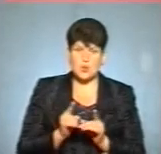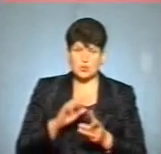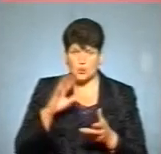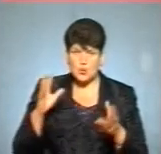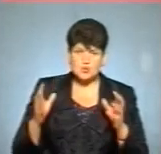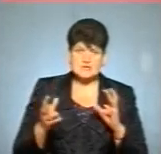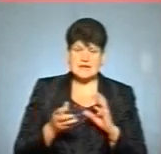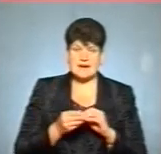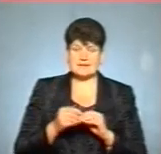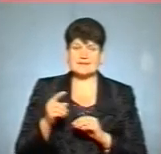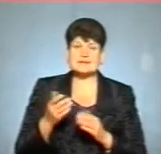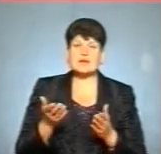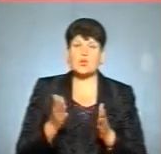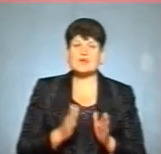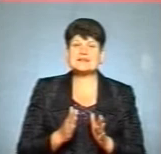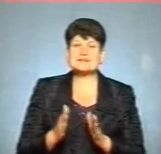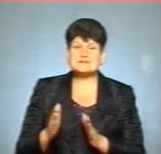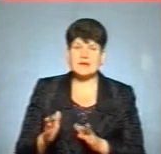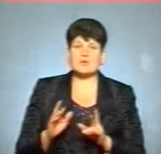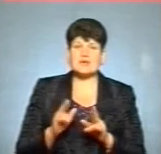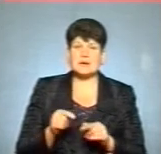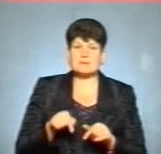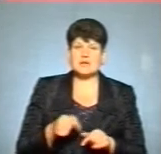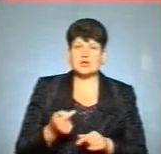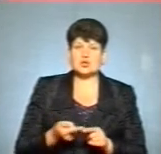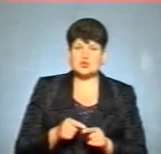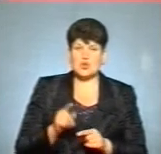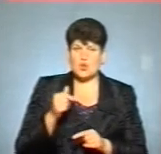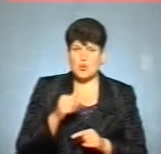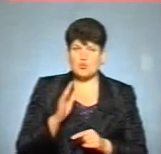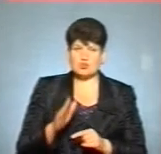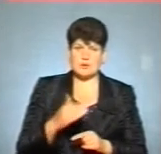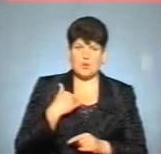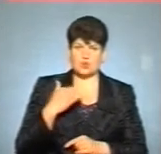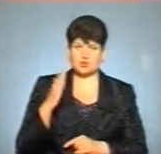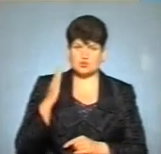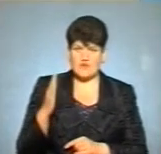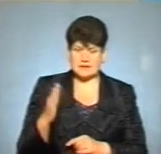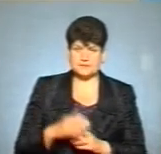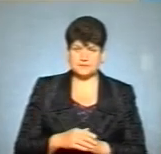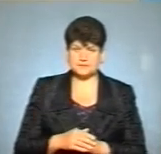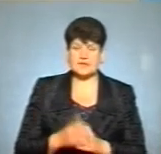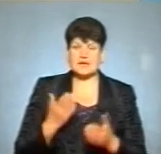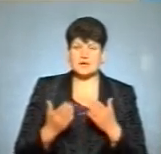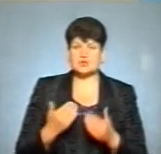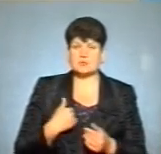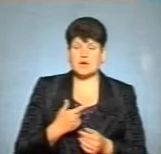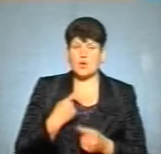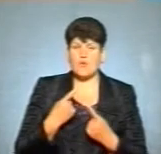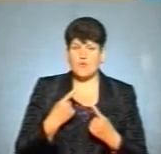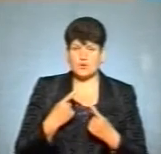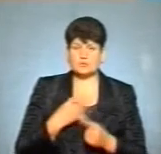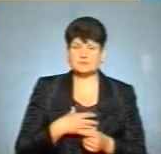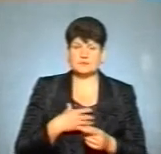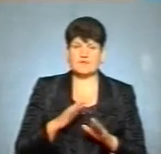узагальнення, за якою системою, як ми цього року будемо голосувати. Ну, скажімо так, якщо ми говоримо про актуальний варіант